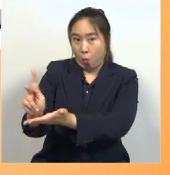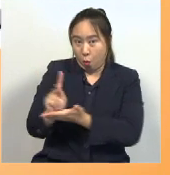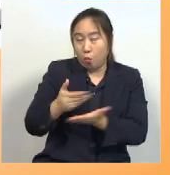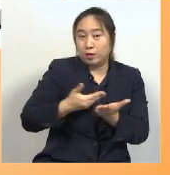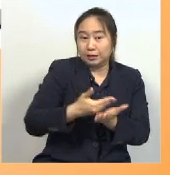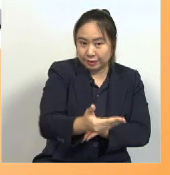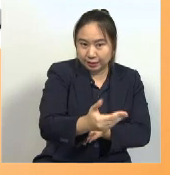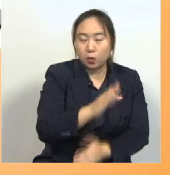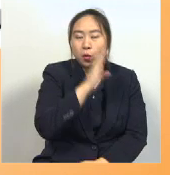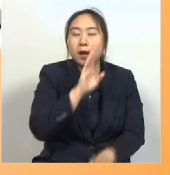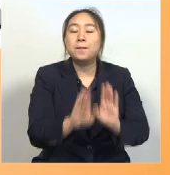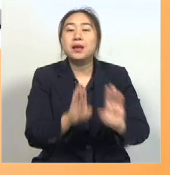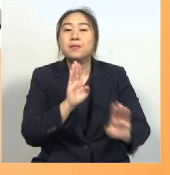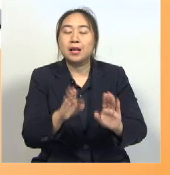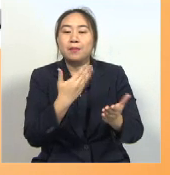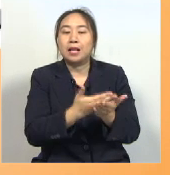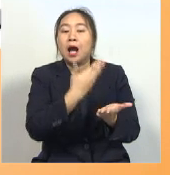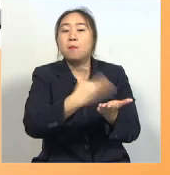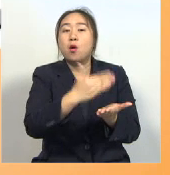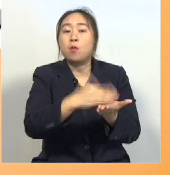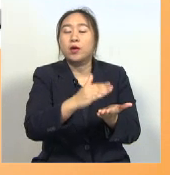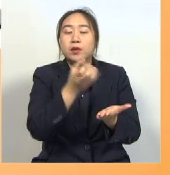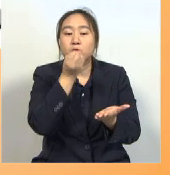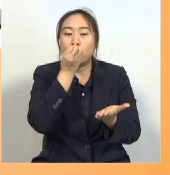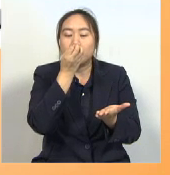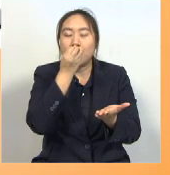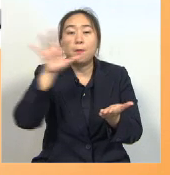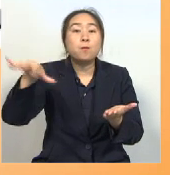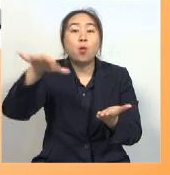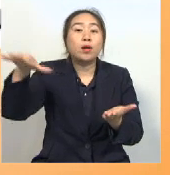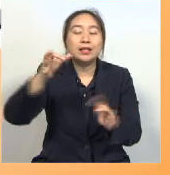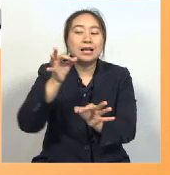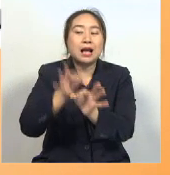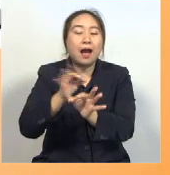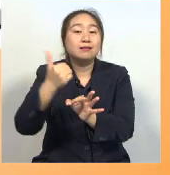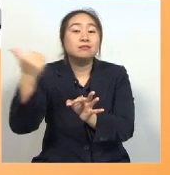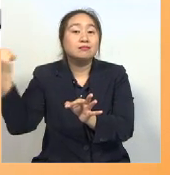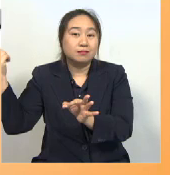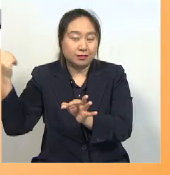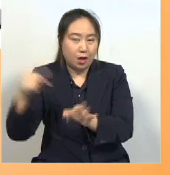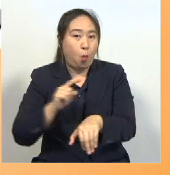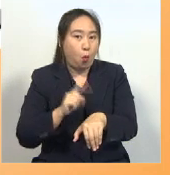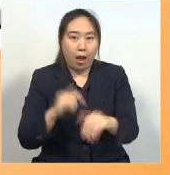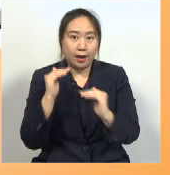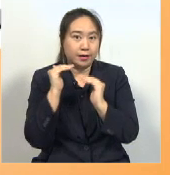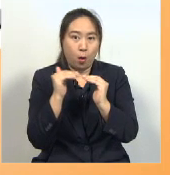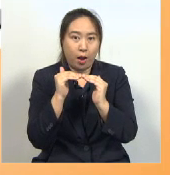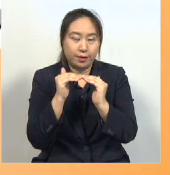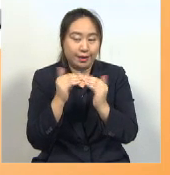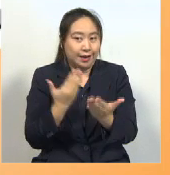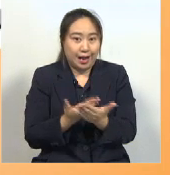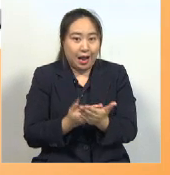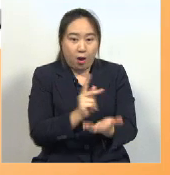เงินงวดผ่อนชำระของอัตราดอกเบี้ยสินเชื่อปกติของแบงก์อื่นๆระยะเวลาเท่ากันวงเงินเท่